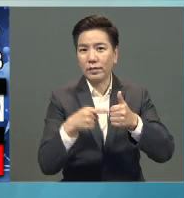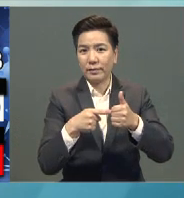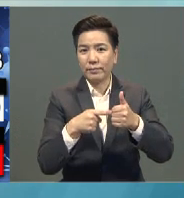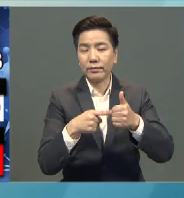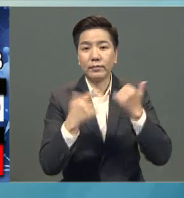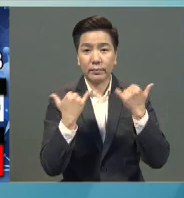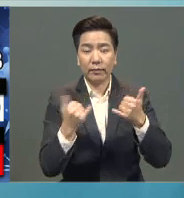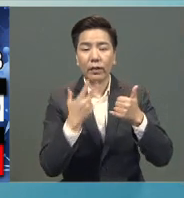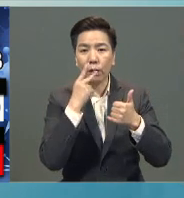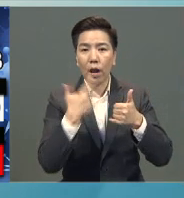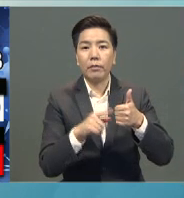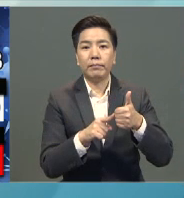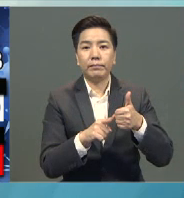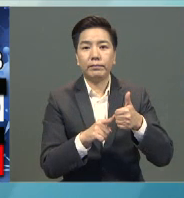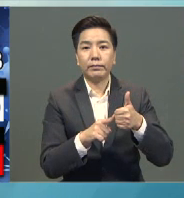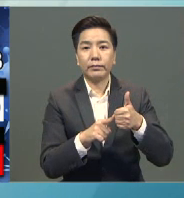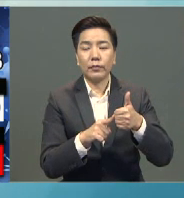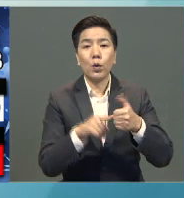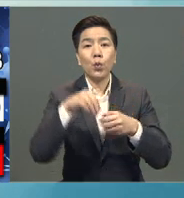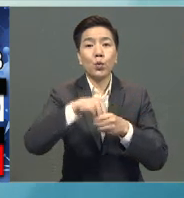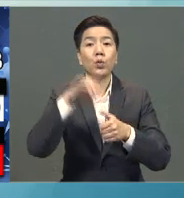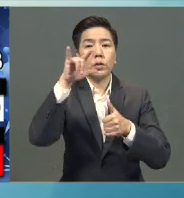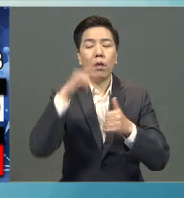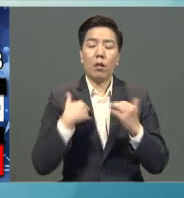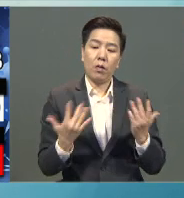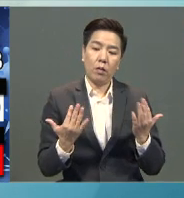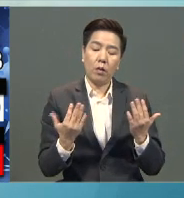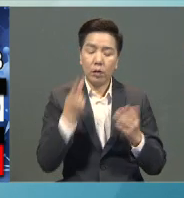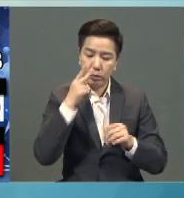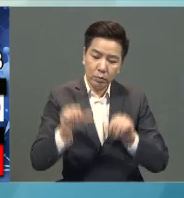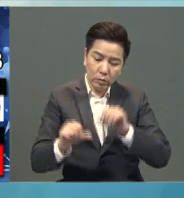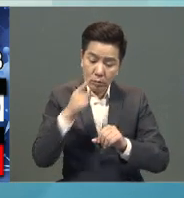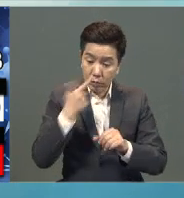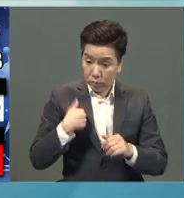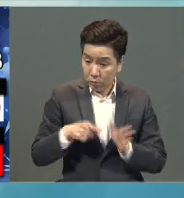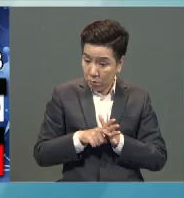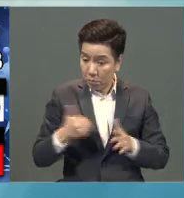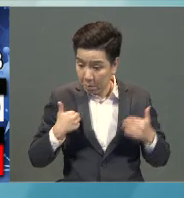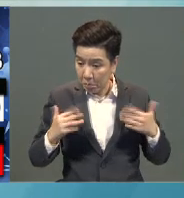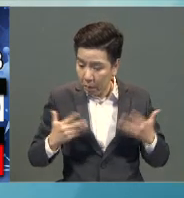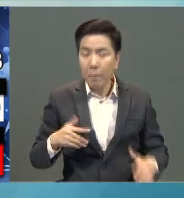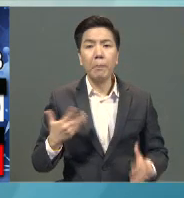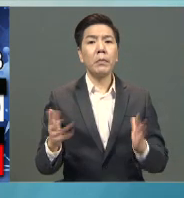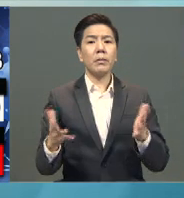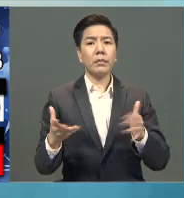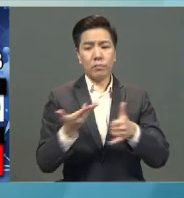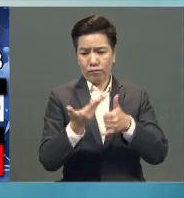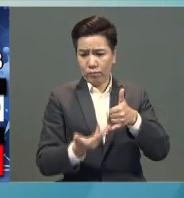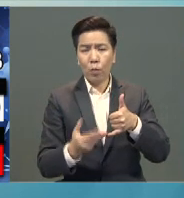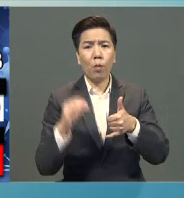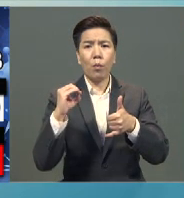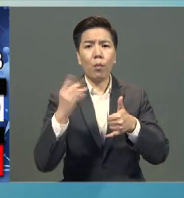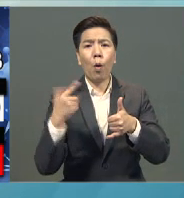ระหว่างที่อยู่ที่สนามบินก็ได้รอจนกระทั่งผลการตรวจยืนยันอีกครั้งหนึ่งว่าเป็นผลล